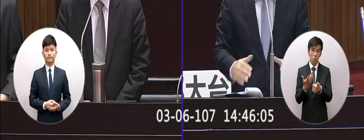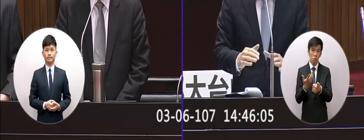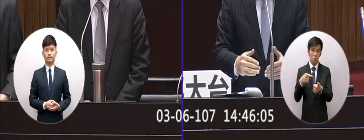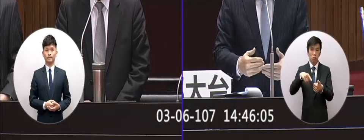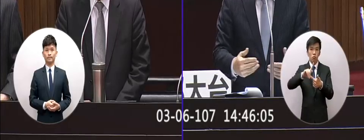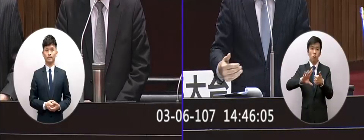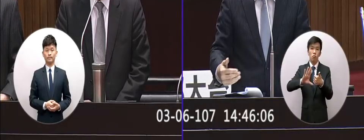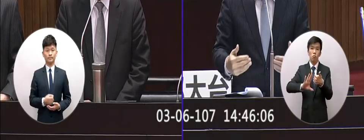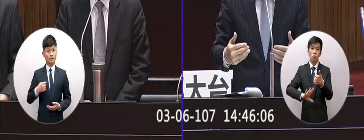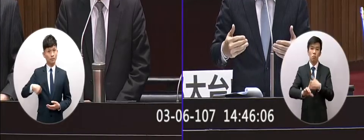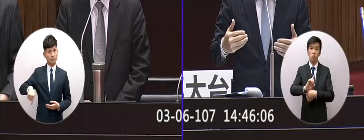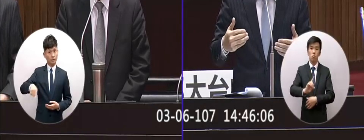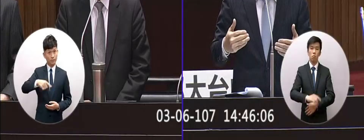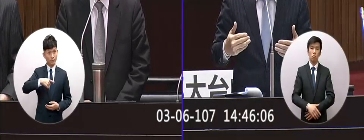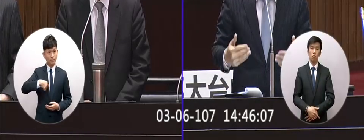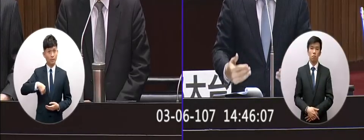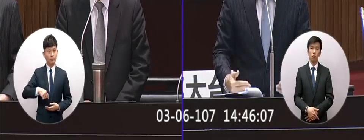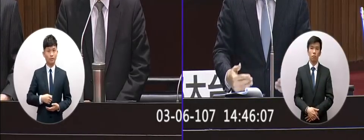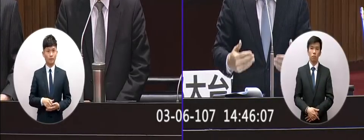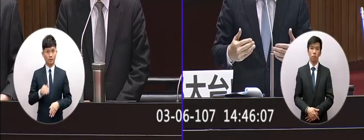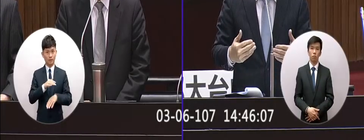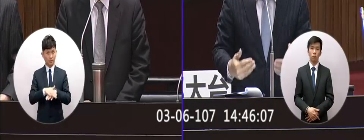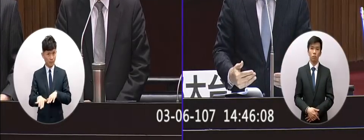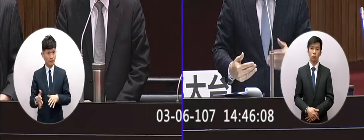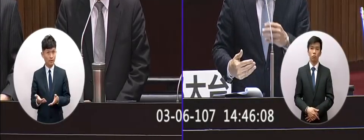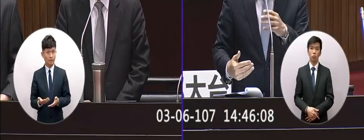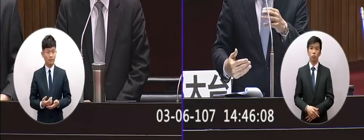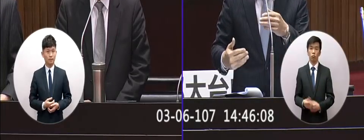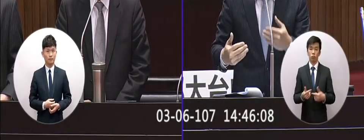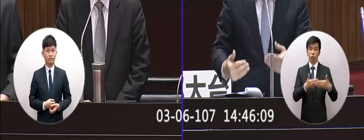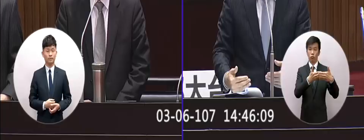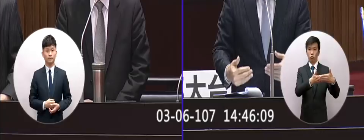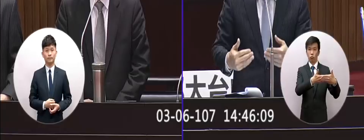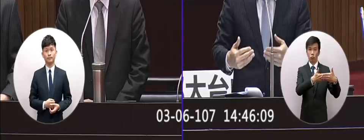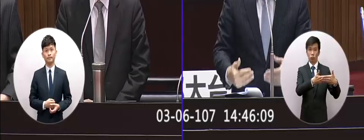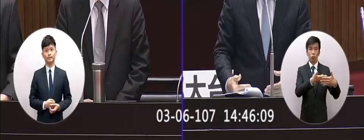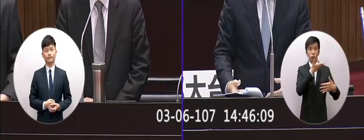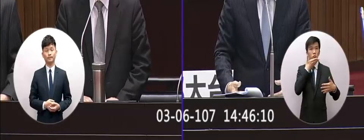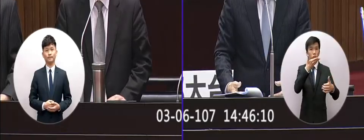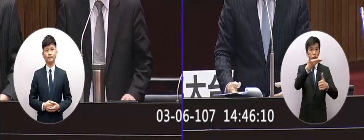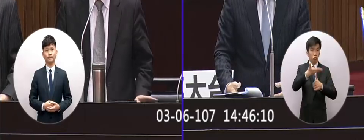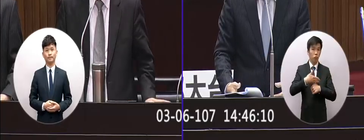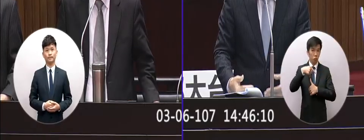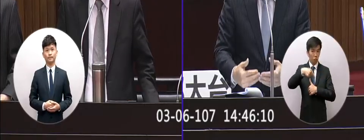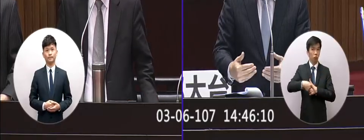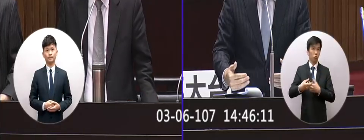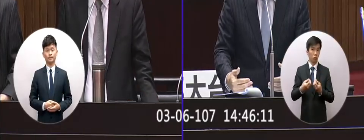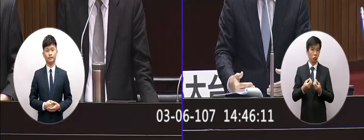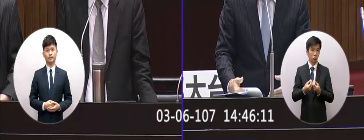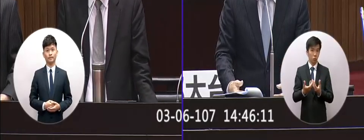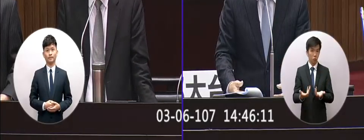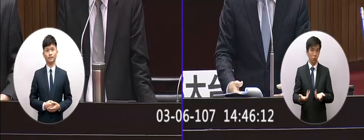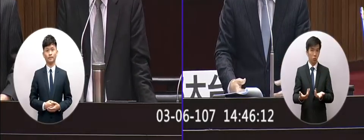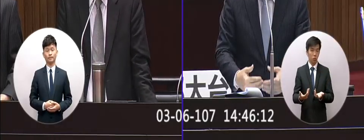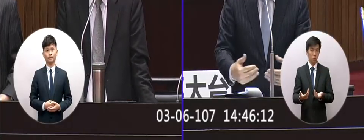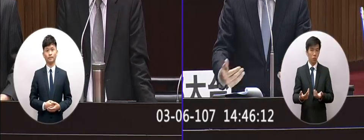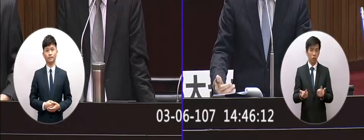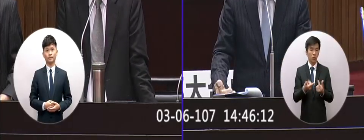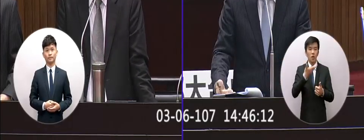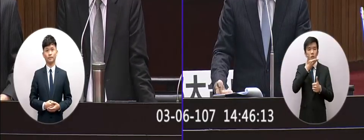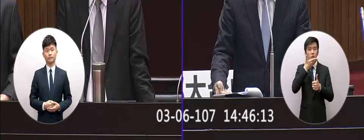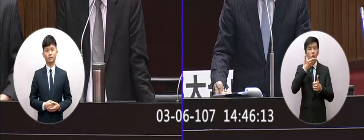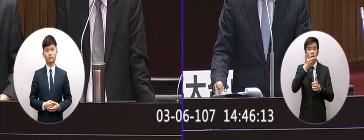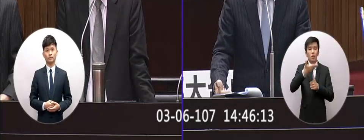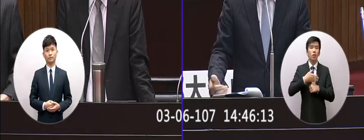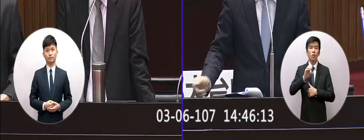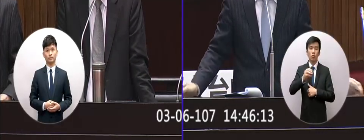态度到底是什么？面对这样子的他单方面单向的作为，我不管他是不是优惠啦，他几乎是不是